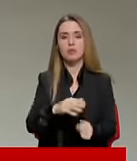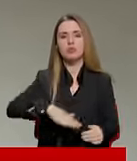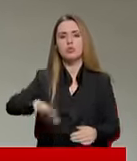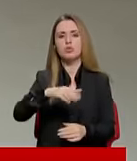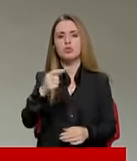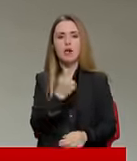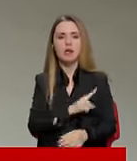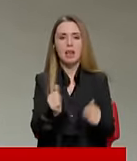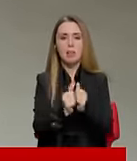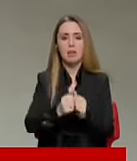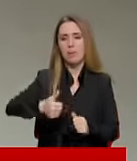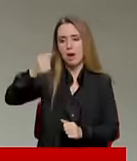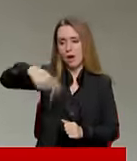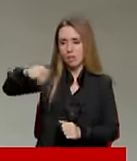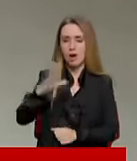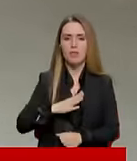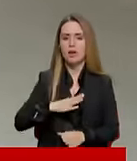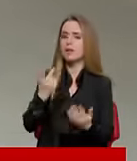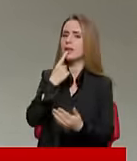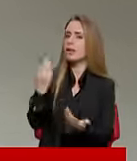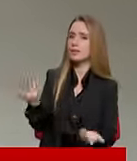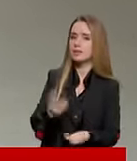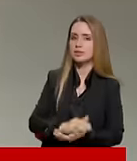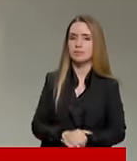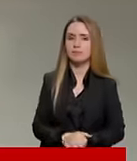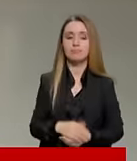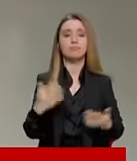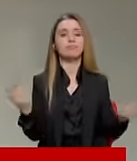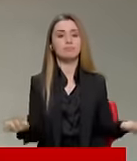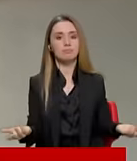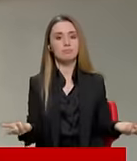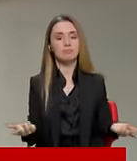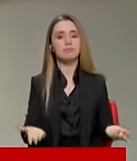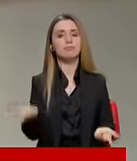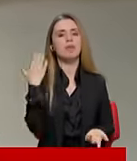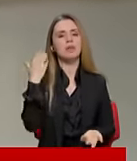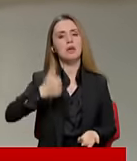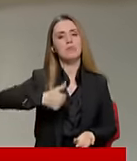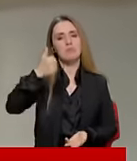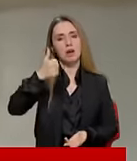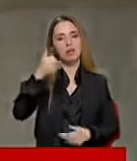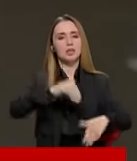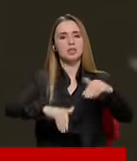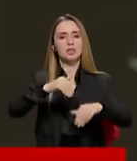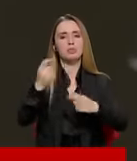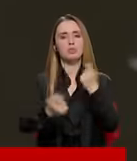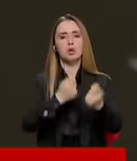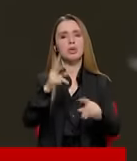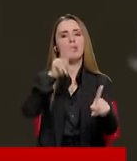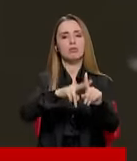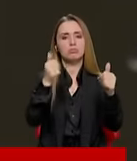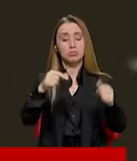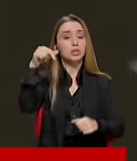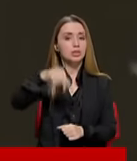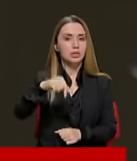adayların yanında bakanlar var Ne dersiniz buna Tabii eskiden de bakanlar seçim çalışmalarına katılıyordu